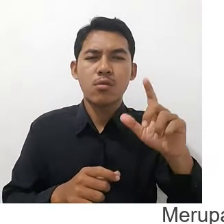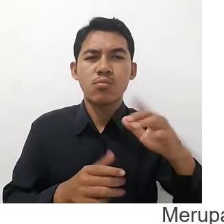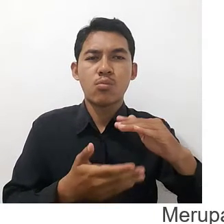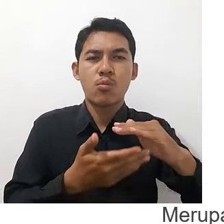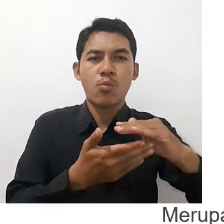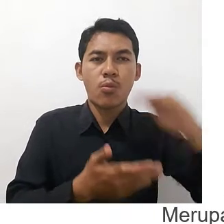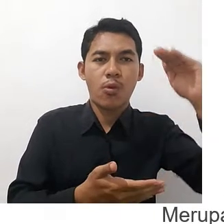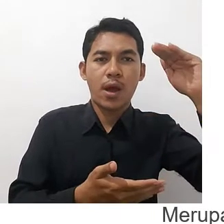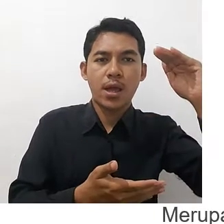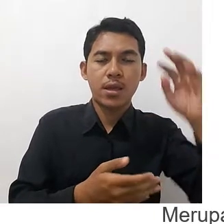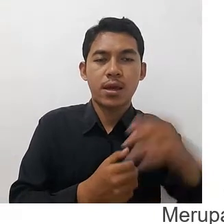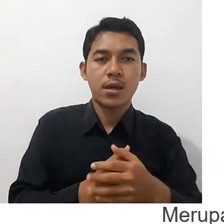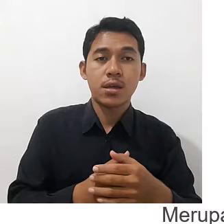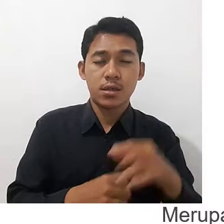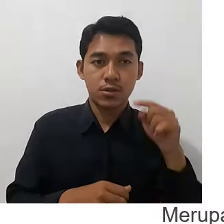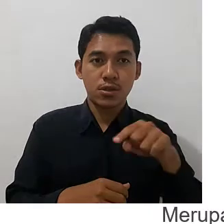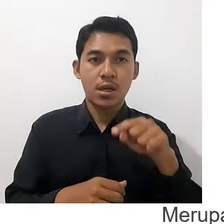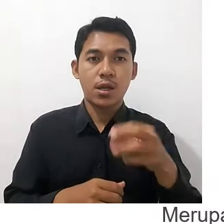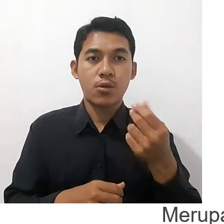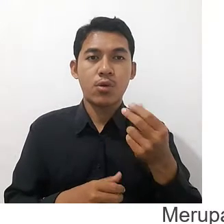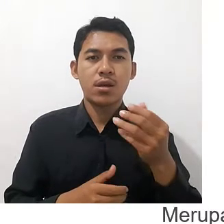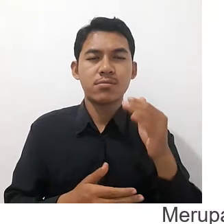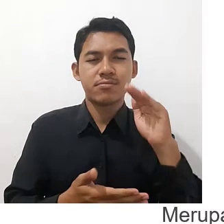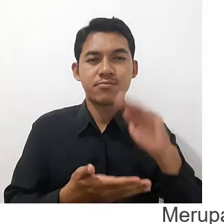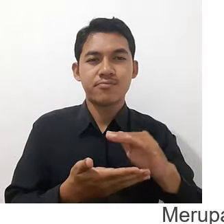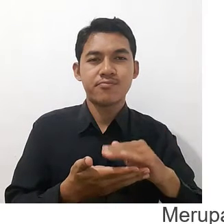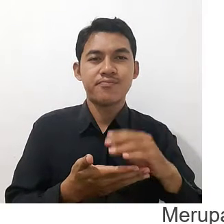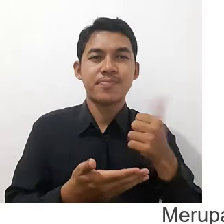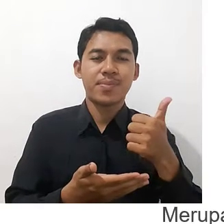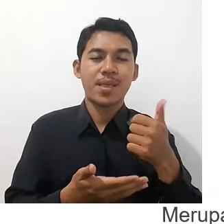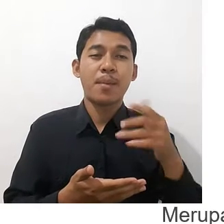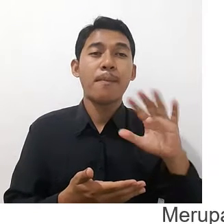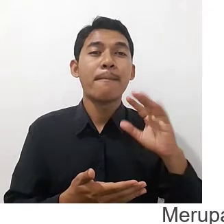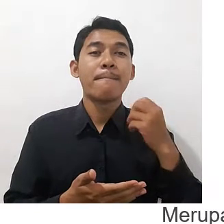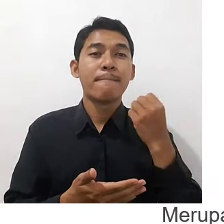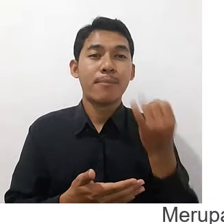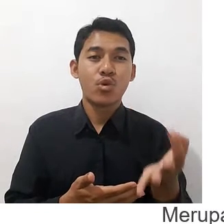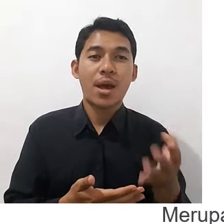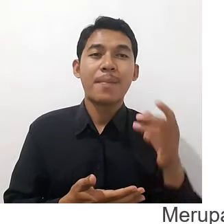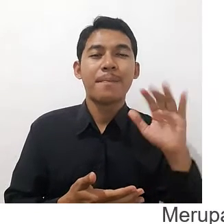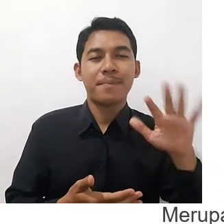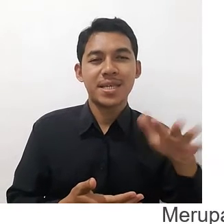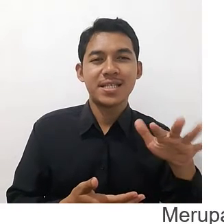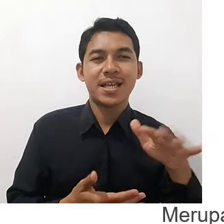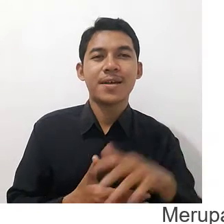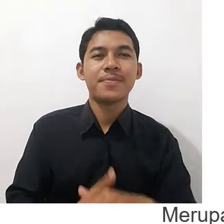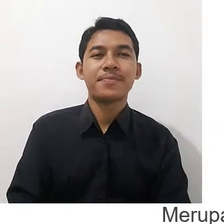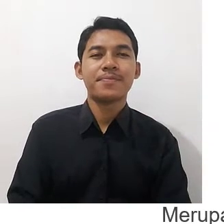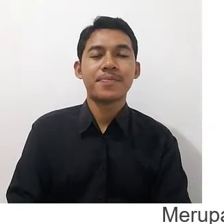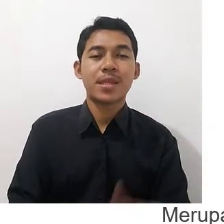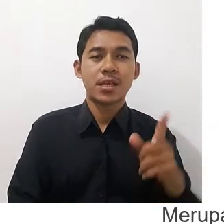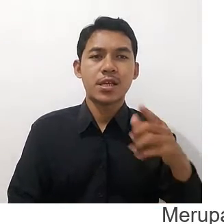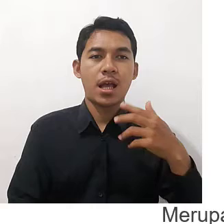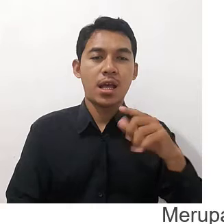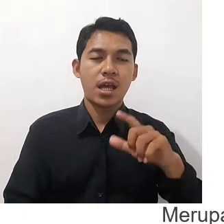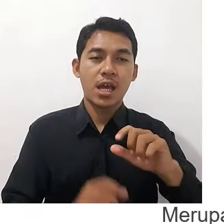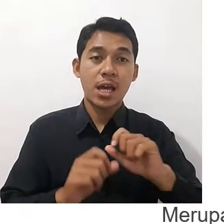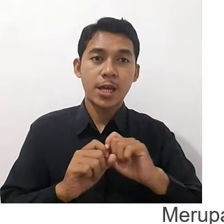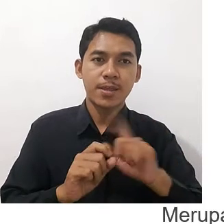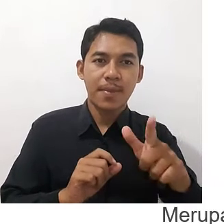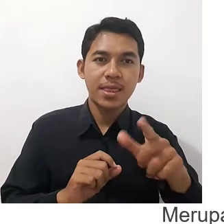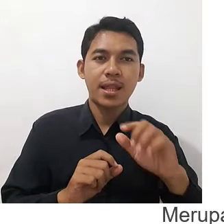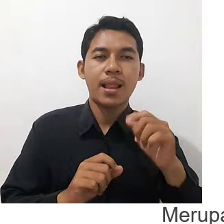hanya untuk membuat satu komputer aja gitu tuh. Sedangkan secara speed atau kecepatan dan semacamnya jelas lebih unggul yang sekarang.